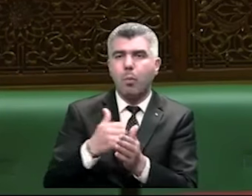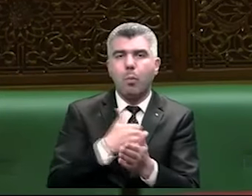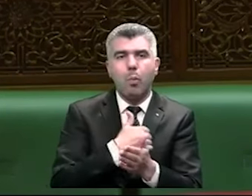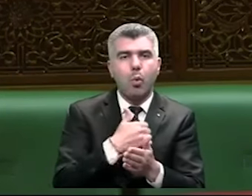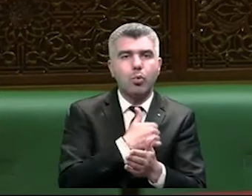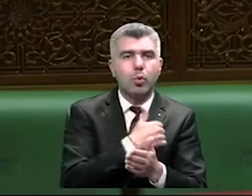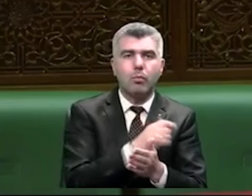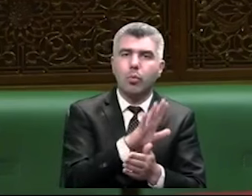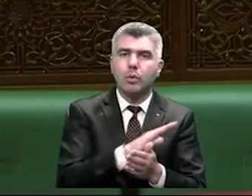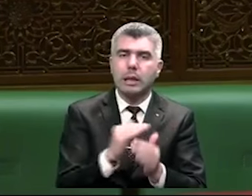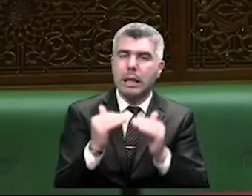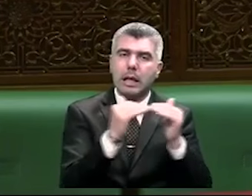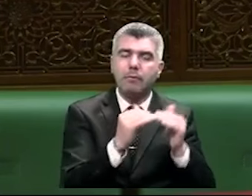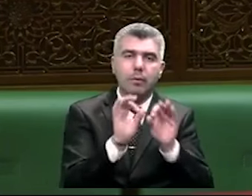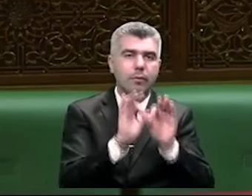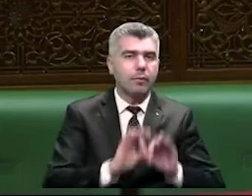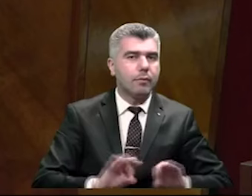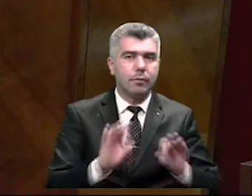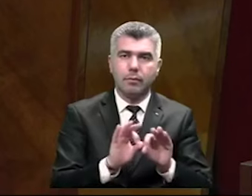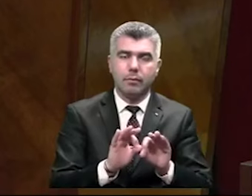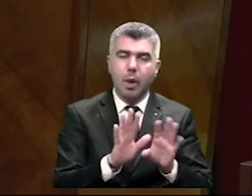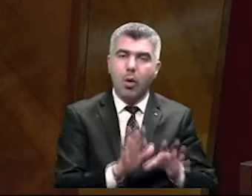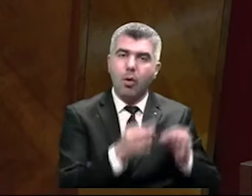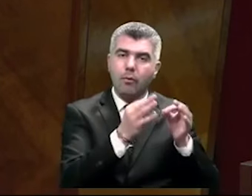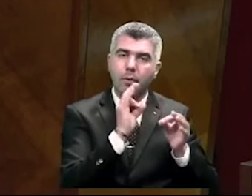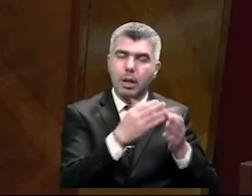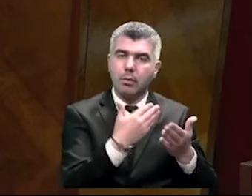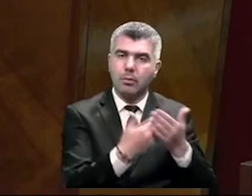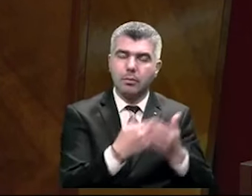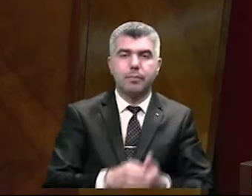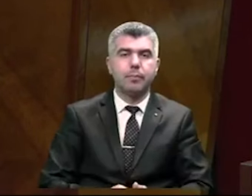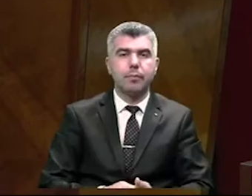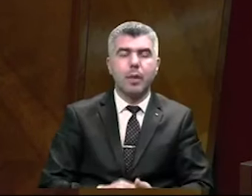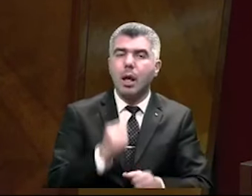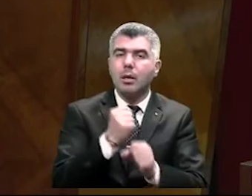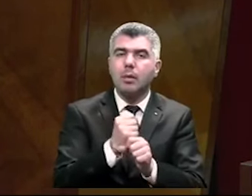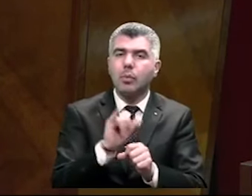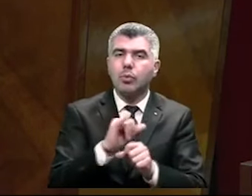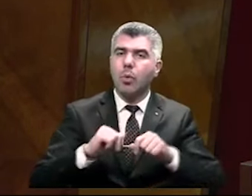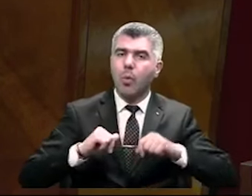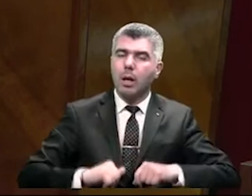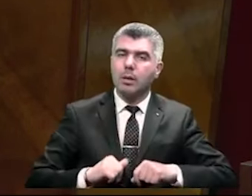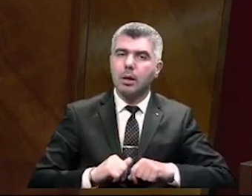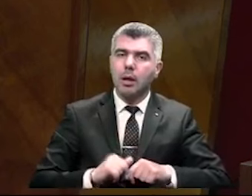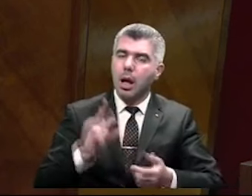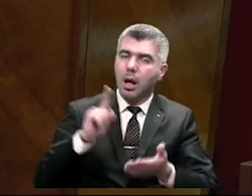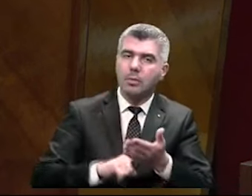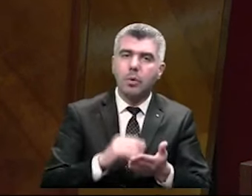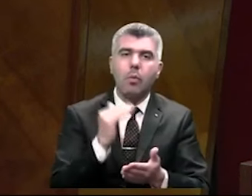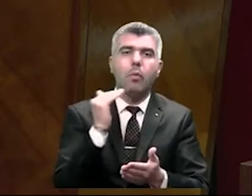و كل حده خصها الحلول ديالها فحنا شش ت نقوموا به حاليا تجربوا نسرع من